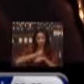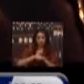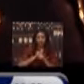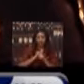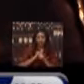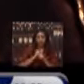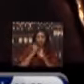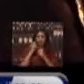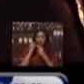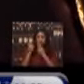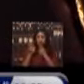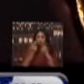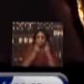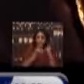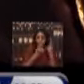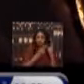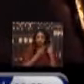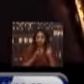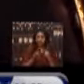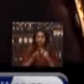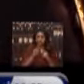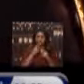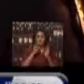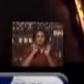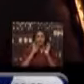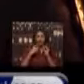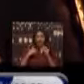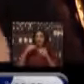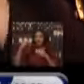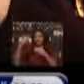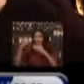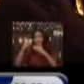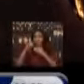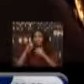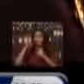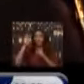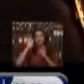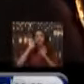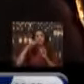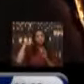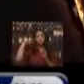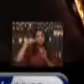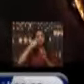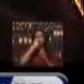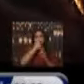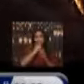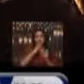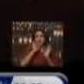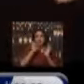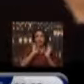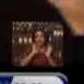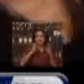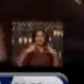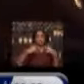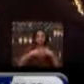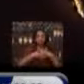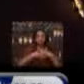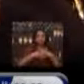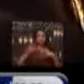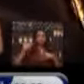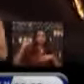ما تقربتش له، لان ما قربش نفسه لينا، يعني ما كانش بيطلع. كنت سعيده جدا ان